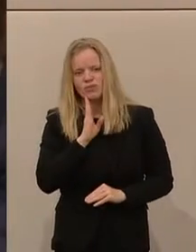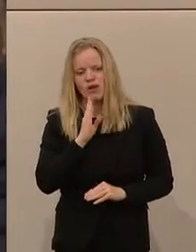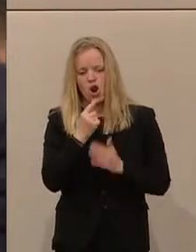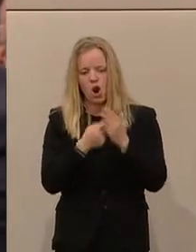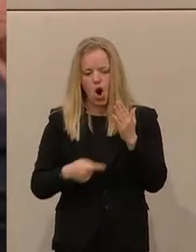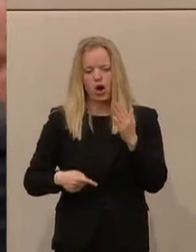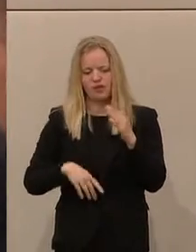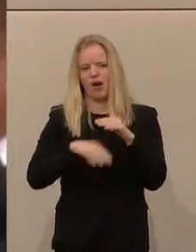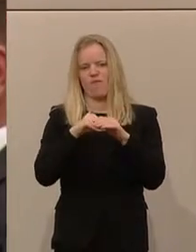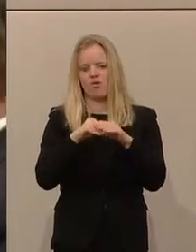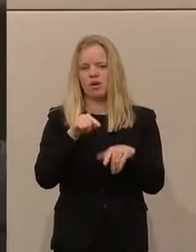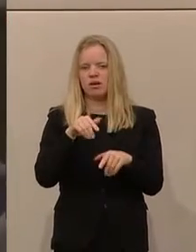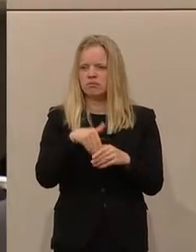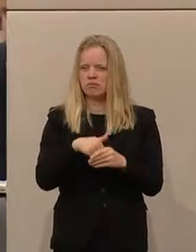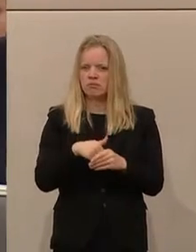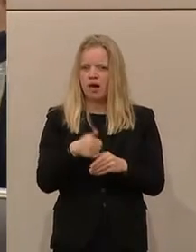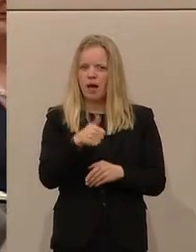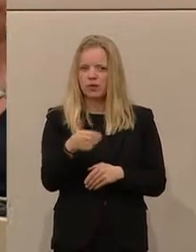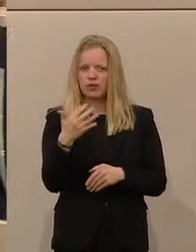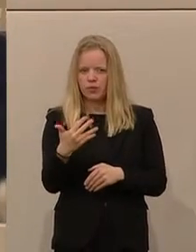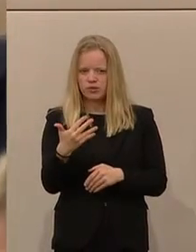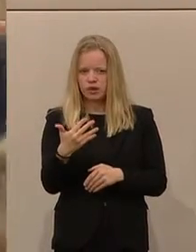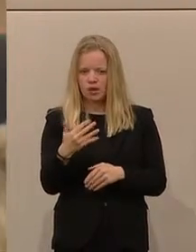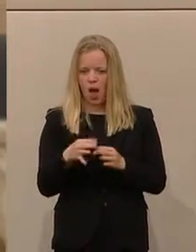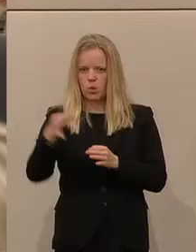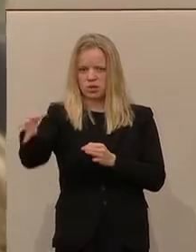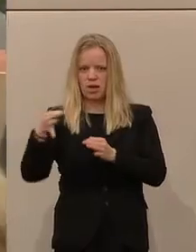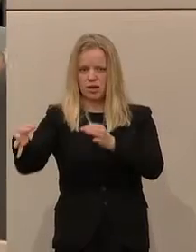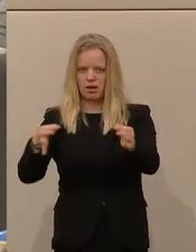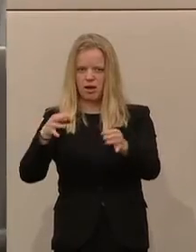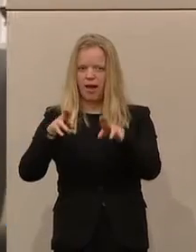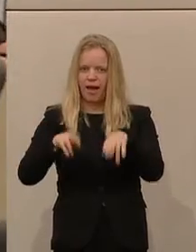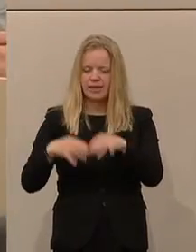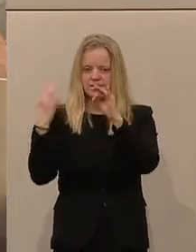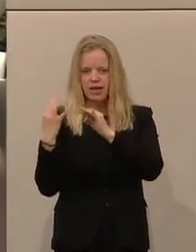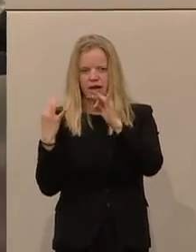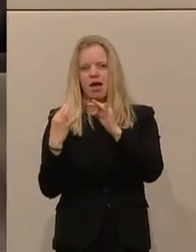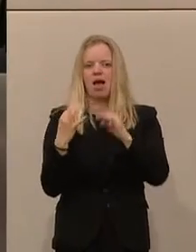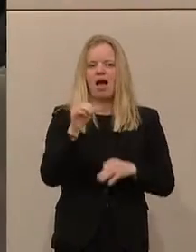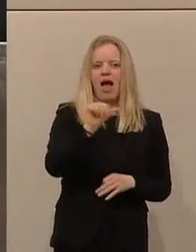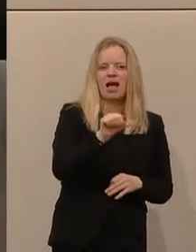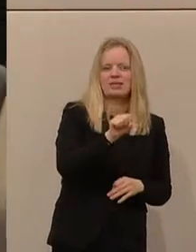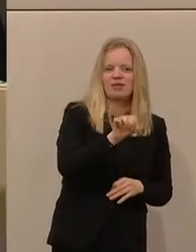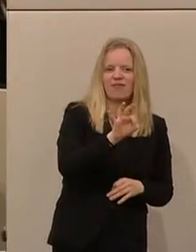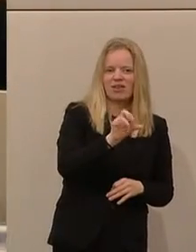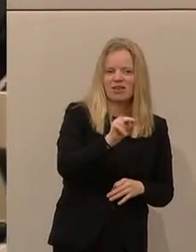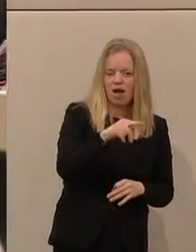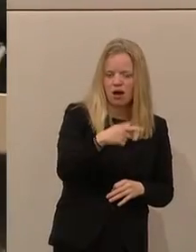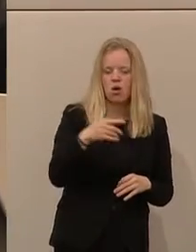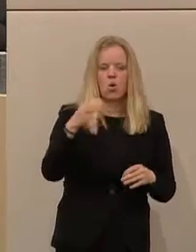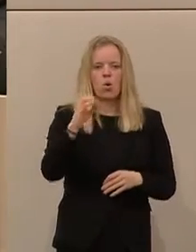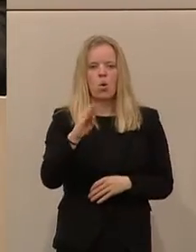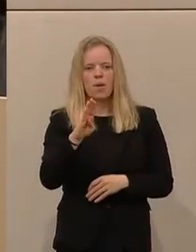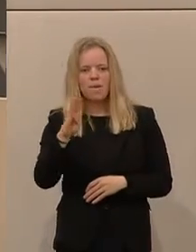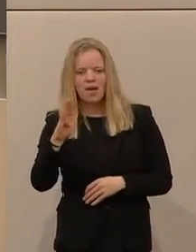haben ca. 150 ausgegliederte Rechtsträger von großen bis kleinen, ASFINAG, ÖBB etc. etc., bei